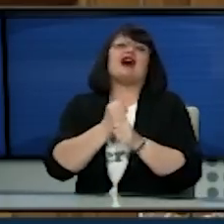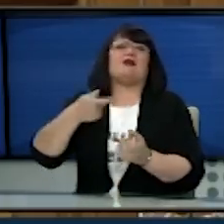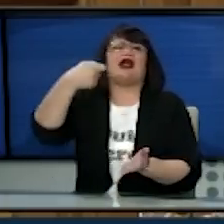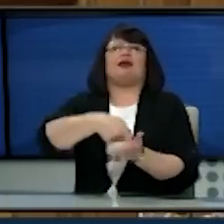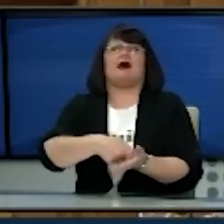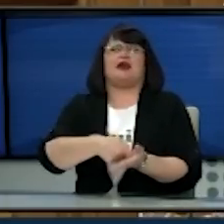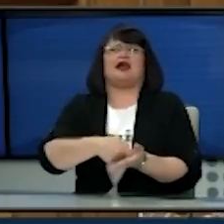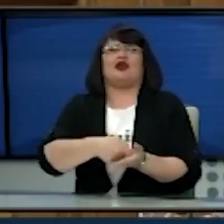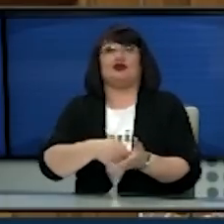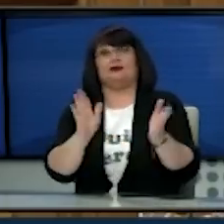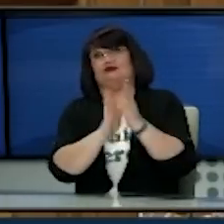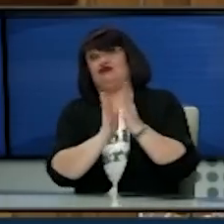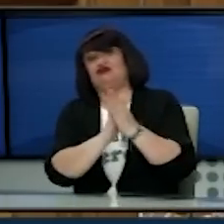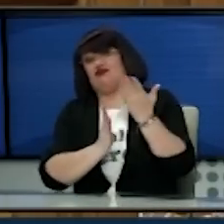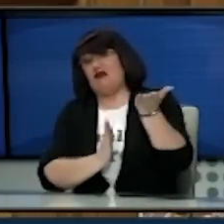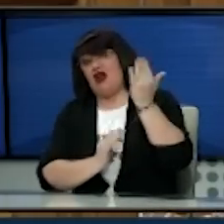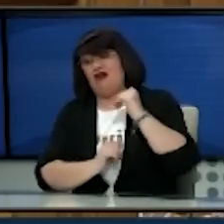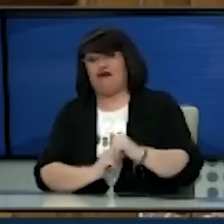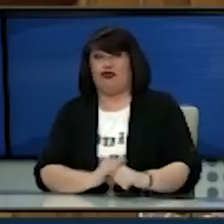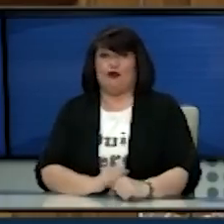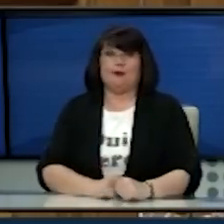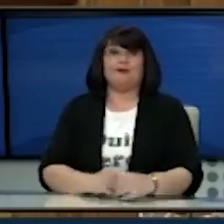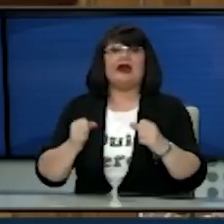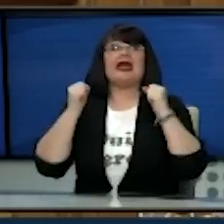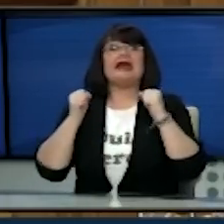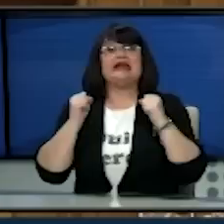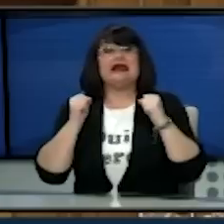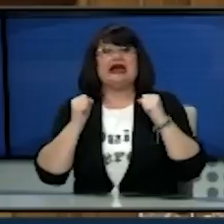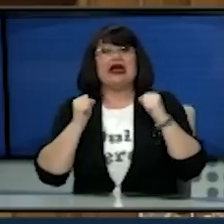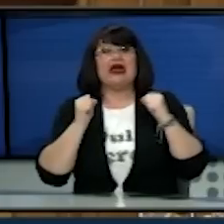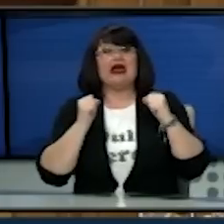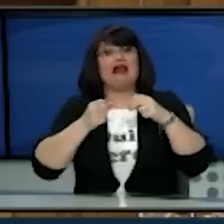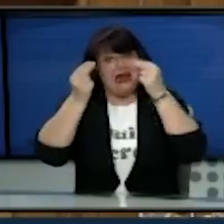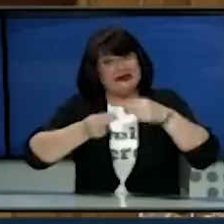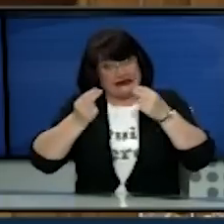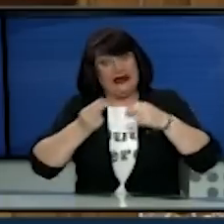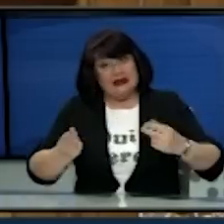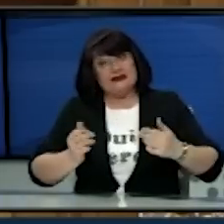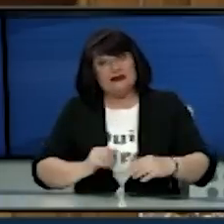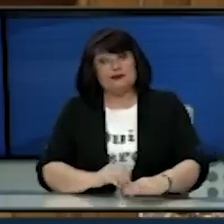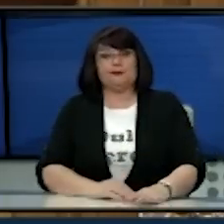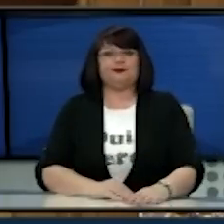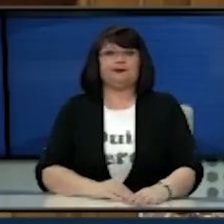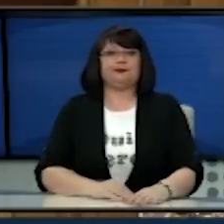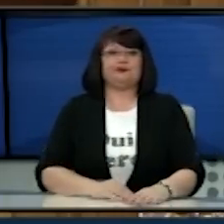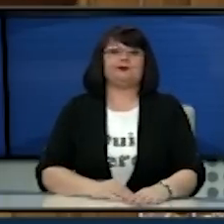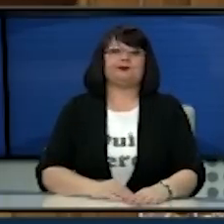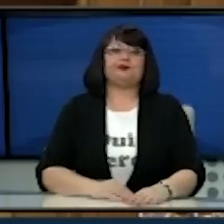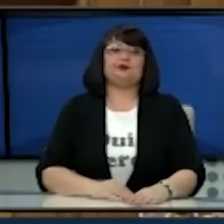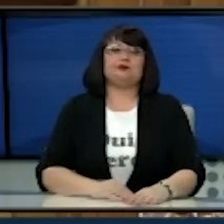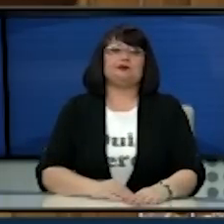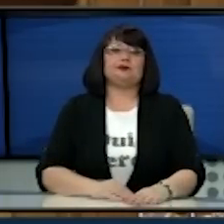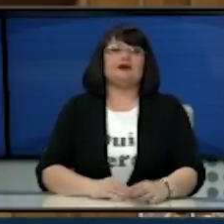δαπάνη. Έβγε σας λοιπόν. Στην υγεία τα λύσατε τα ζητήματα. Αλλά ούτε για τη στήριξη